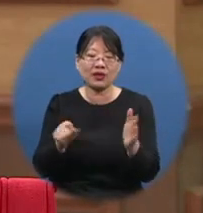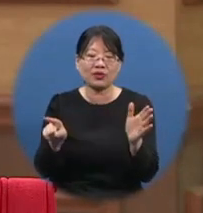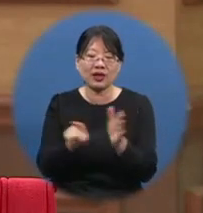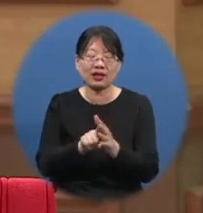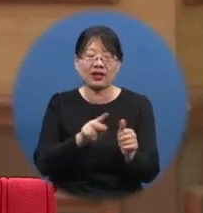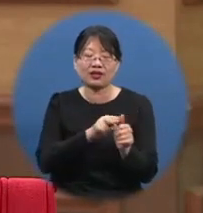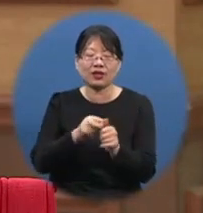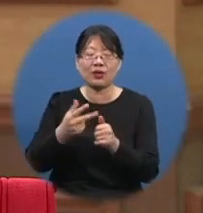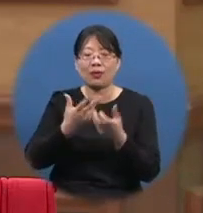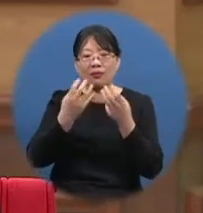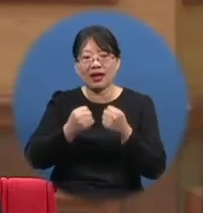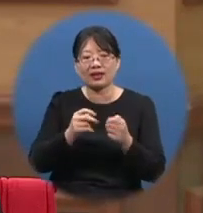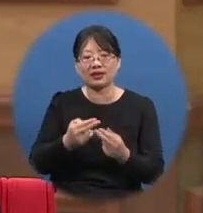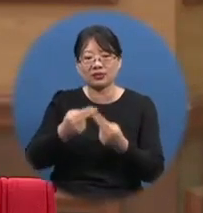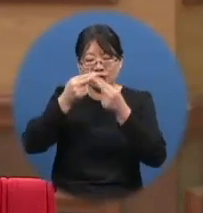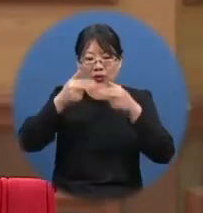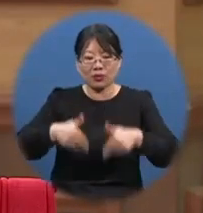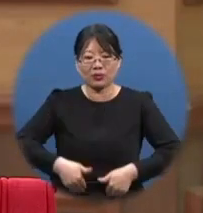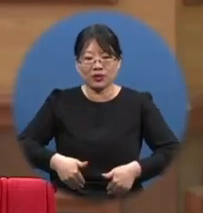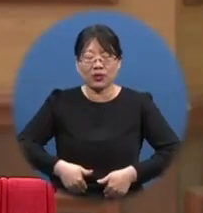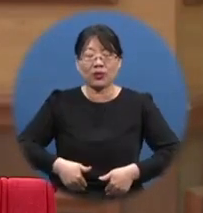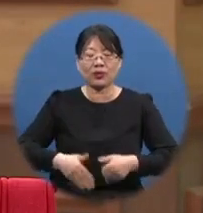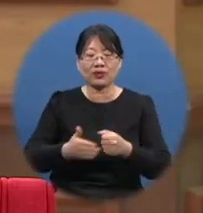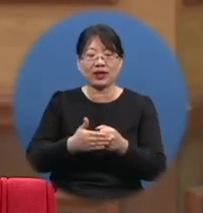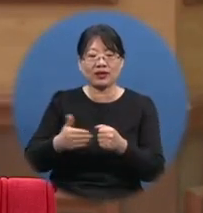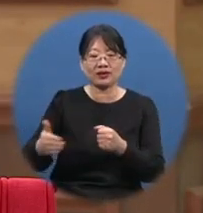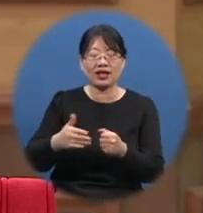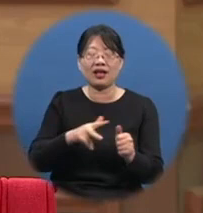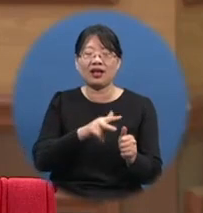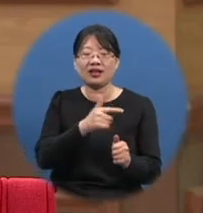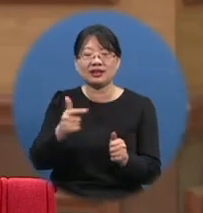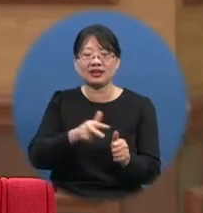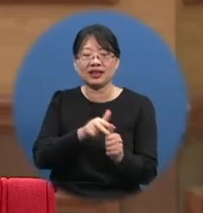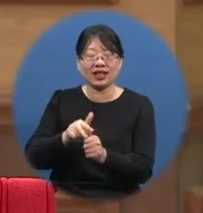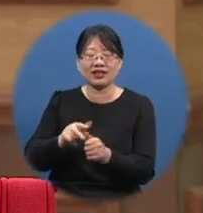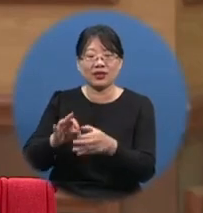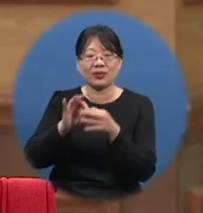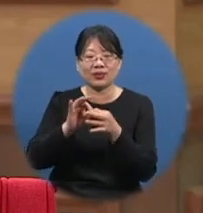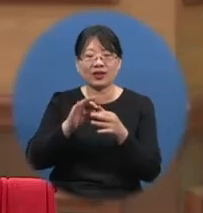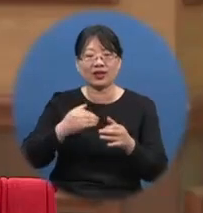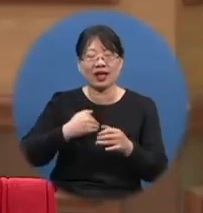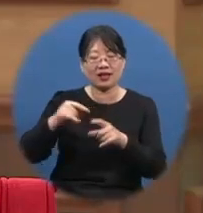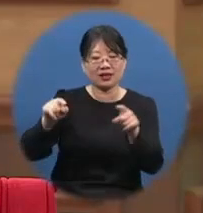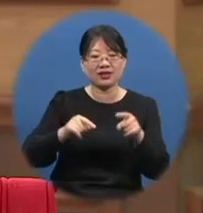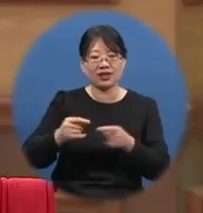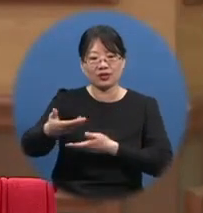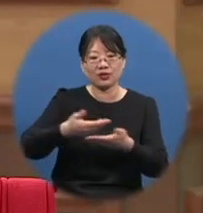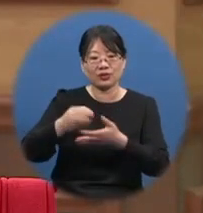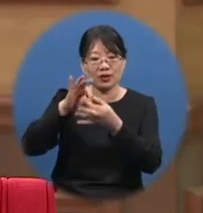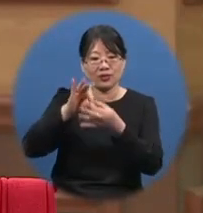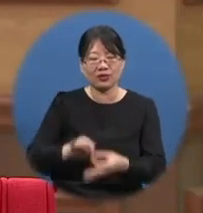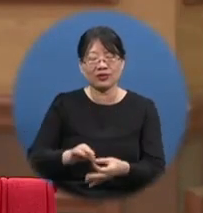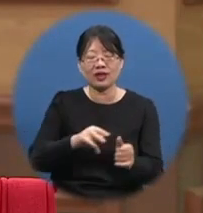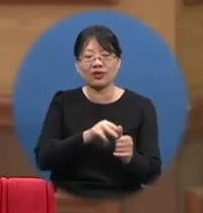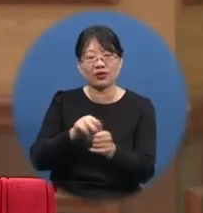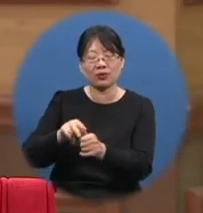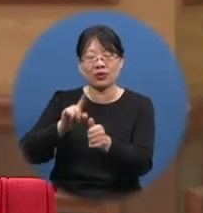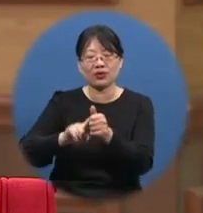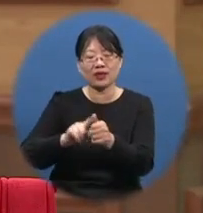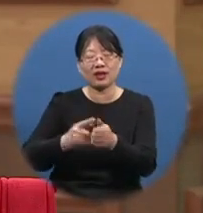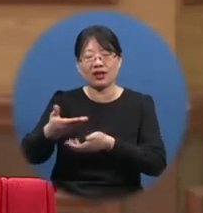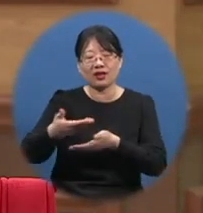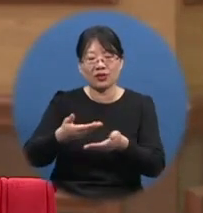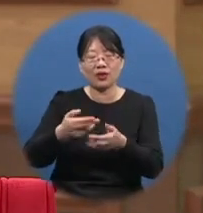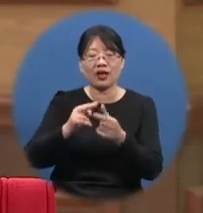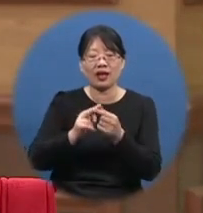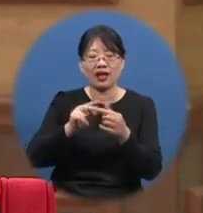데이터가 엄청나게 많이 모여야 될 테고 네. 그 엄청난 데이터들을 자기들끼리 주고받으면서 그런 정보들을